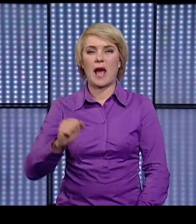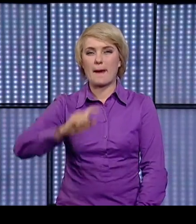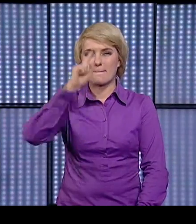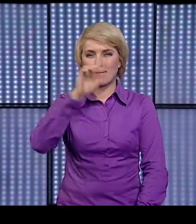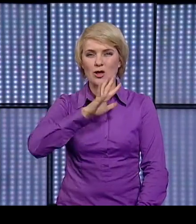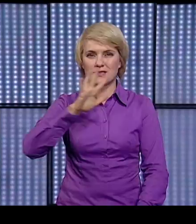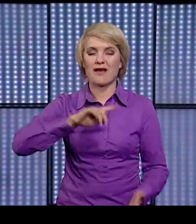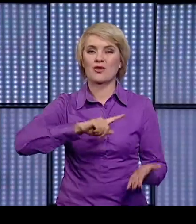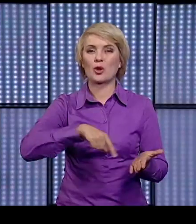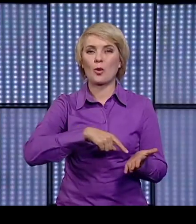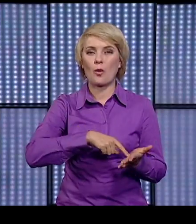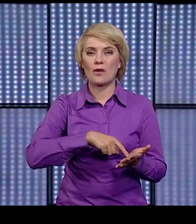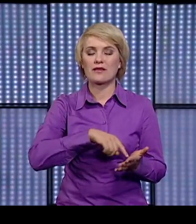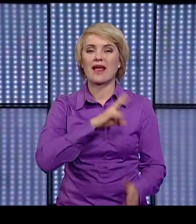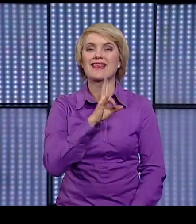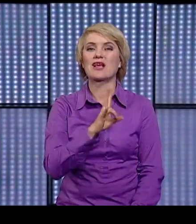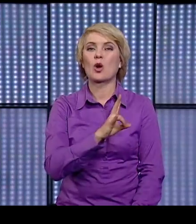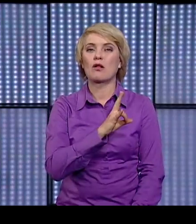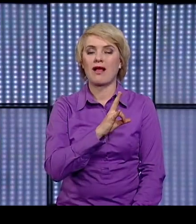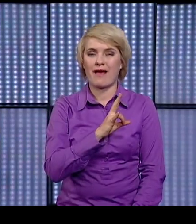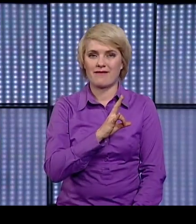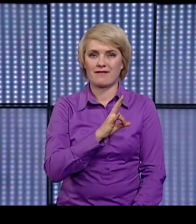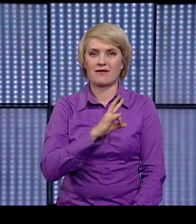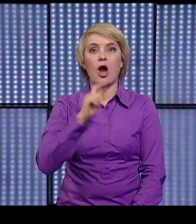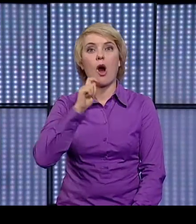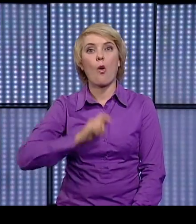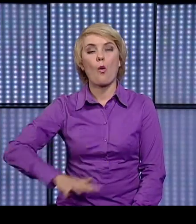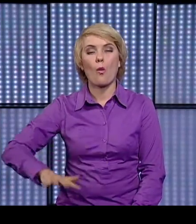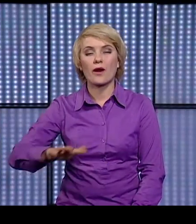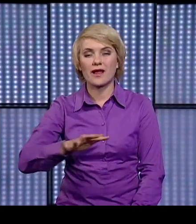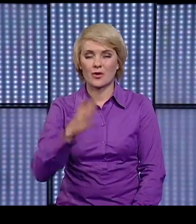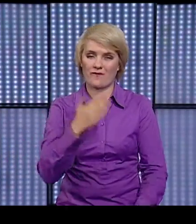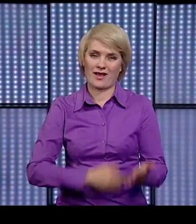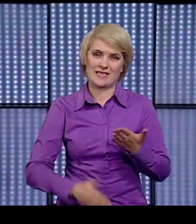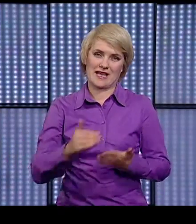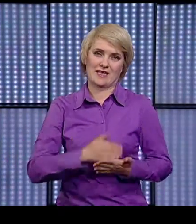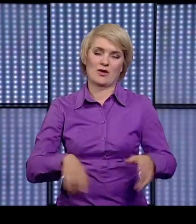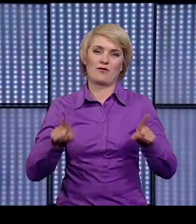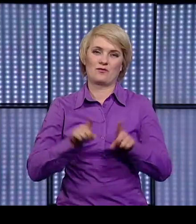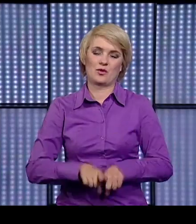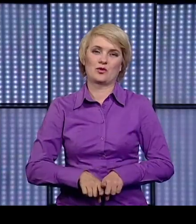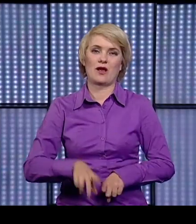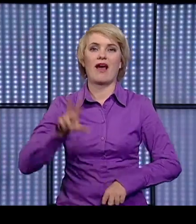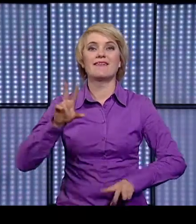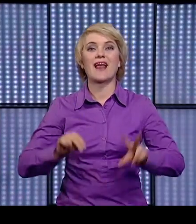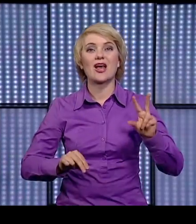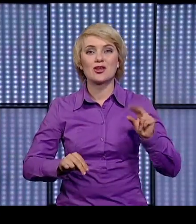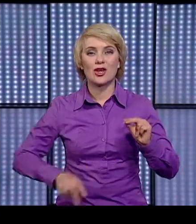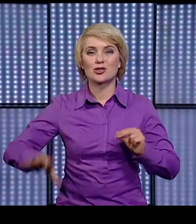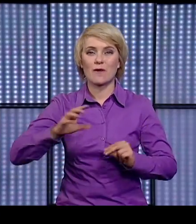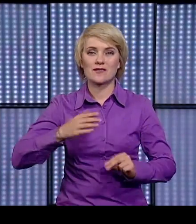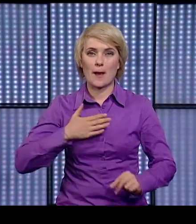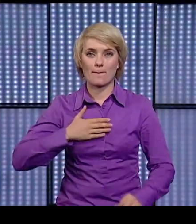прославить город Николаев, Украину, в конце концов, тоже. Надежды моих всех